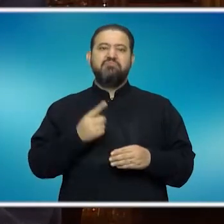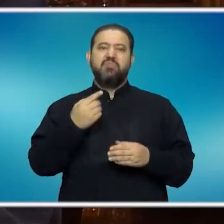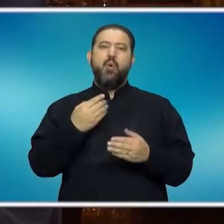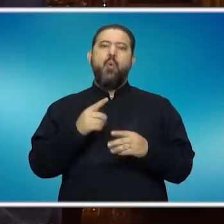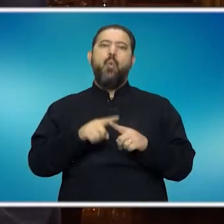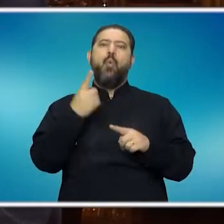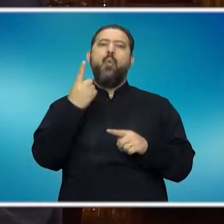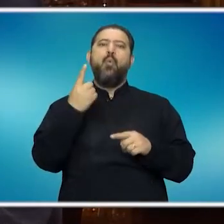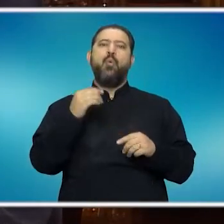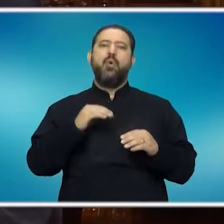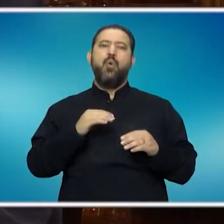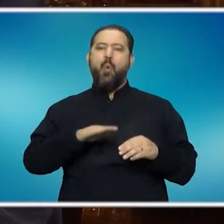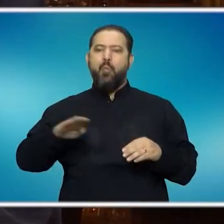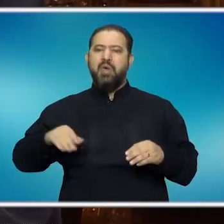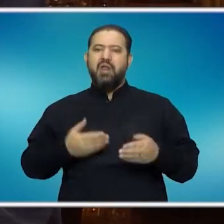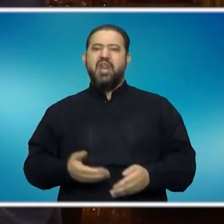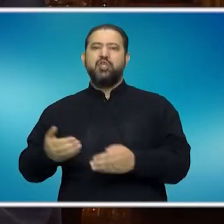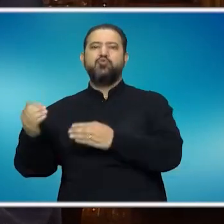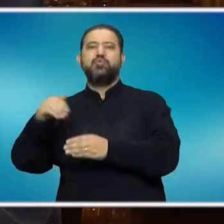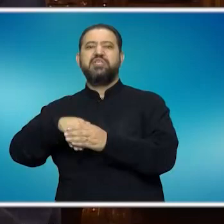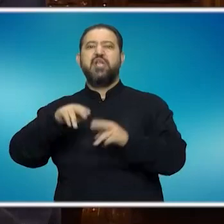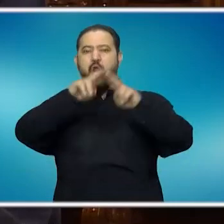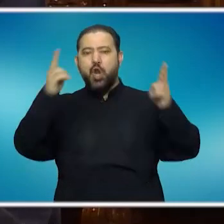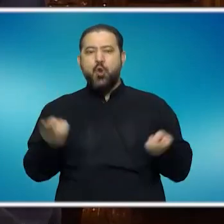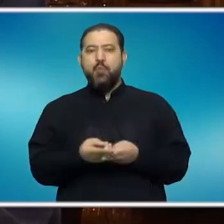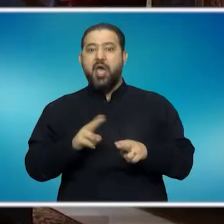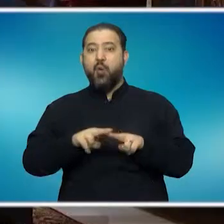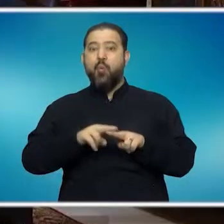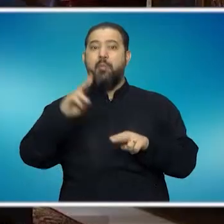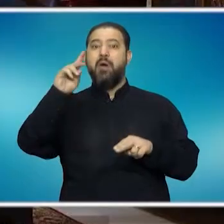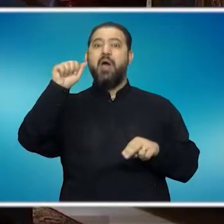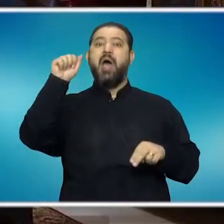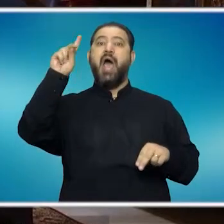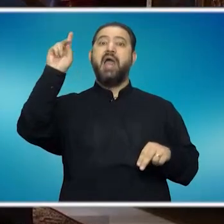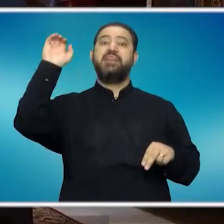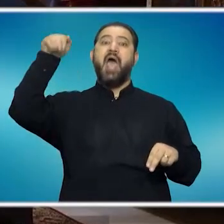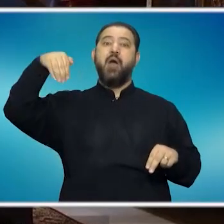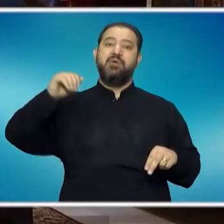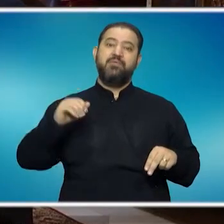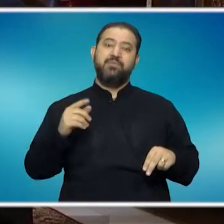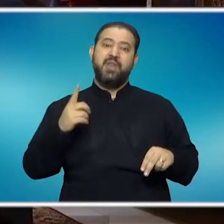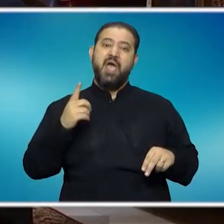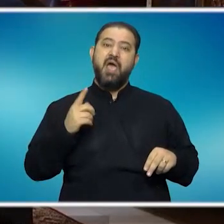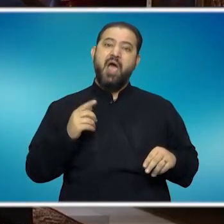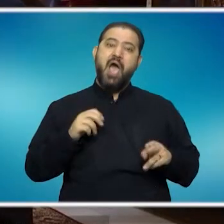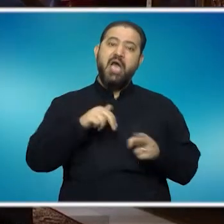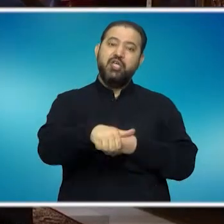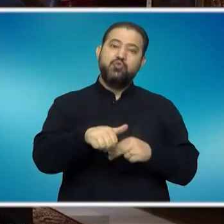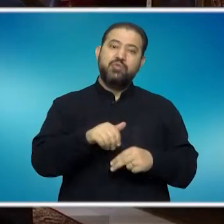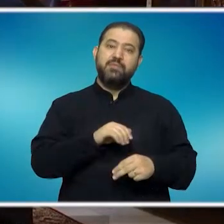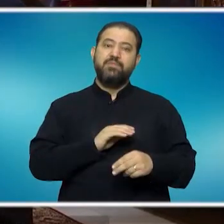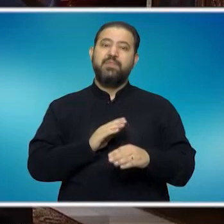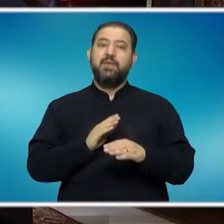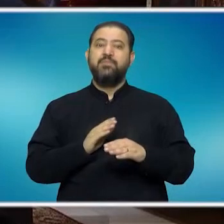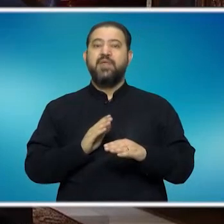lume. Pentru că a vrut, așa cum Adam a ieșit din mâna lui, prin puterea lui, așa în chip minunat,